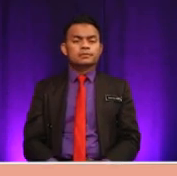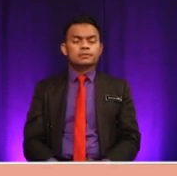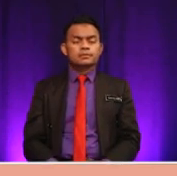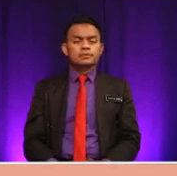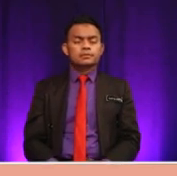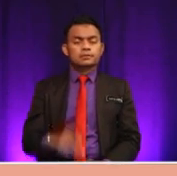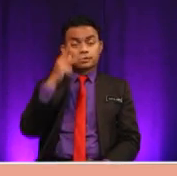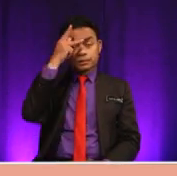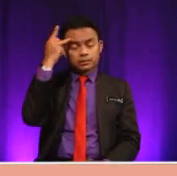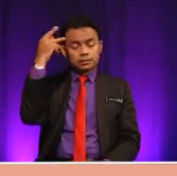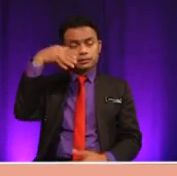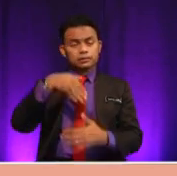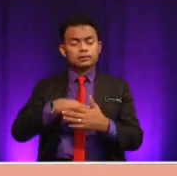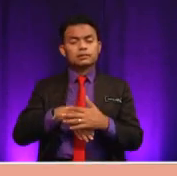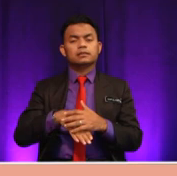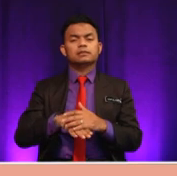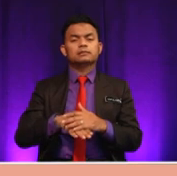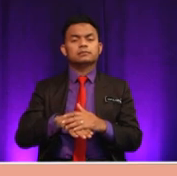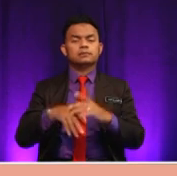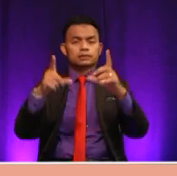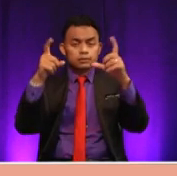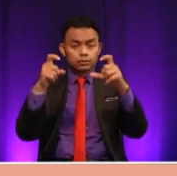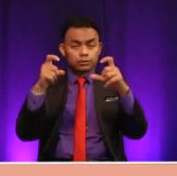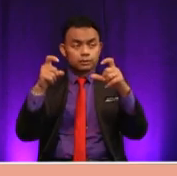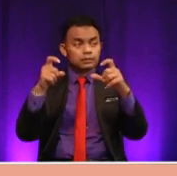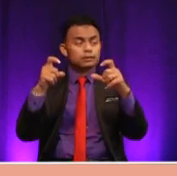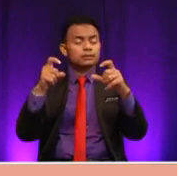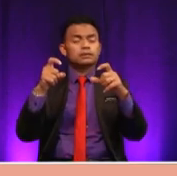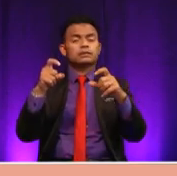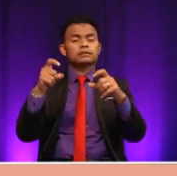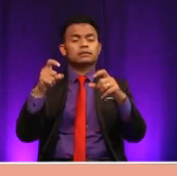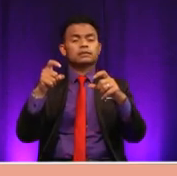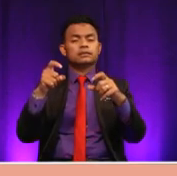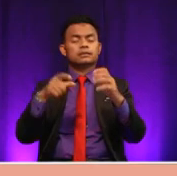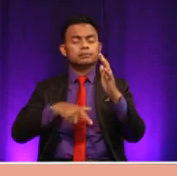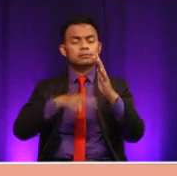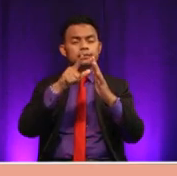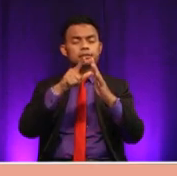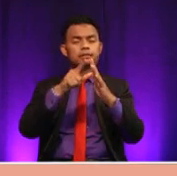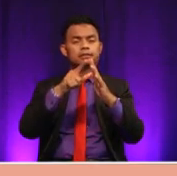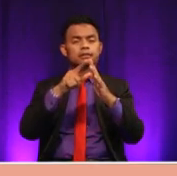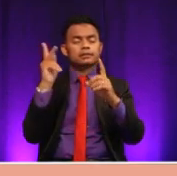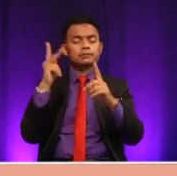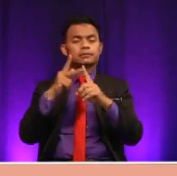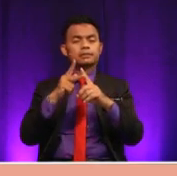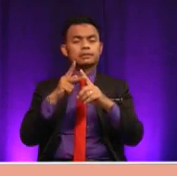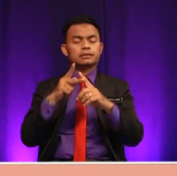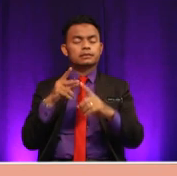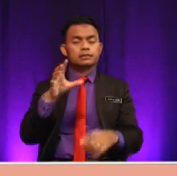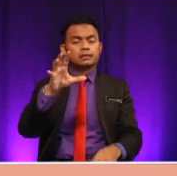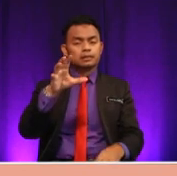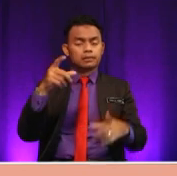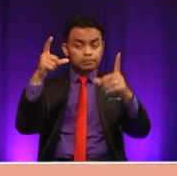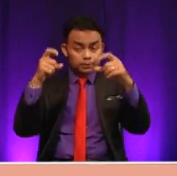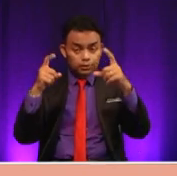dalam komponen kemajuan lebih kepada latihan kecil Kalau bisa ingat lagi